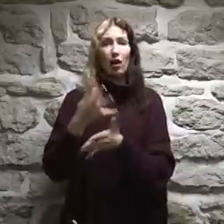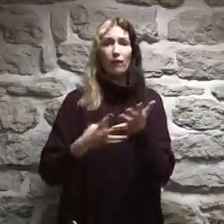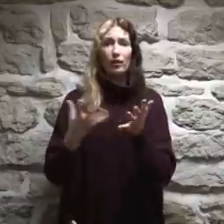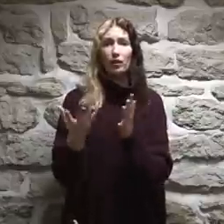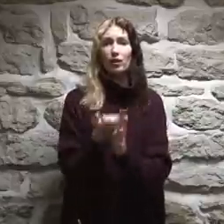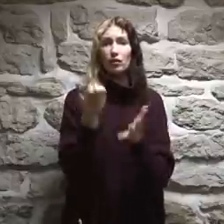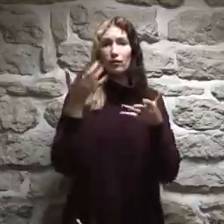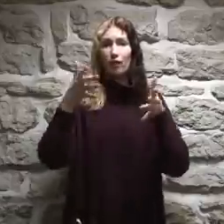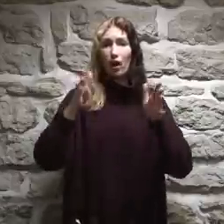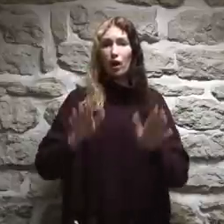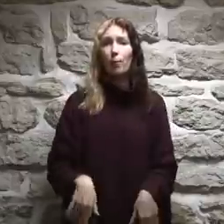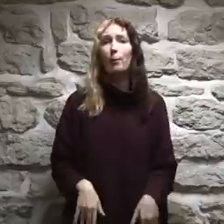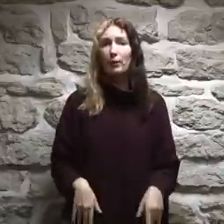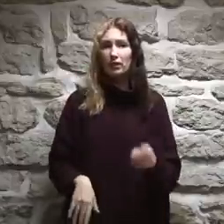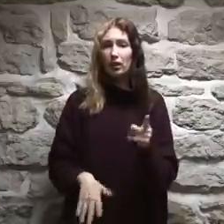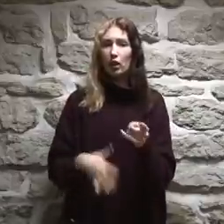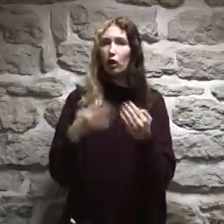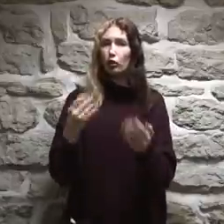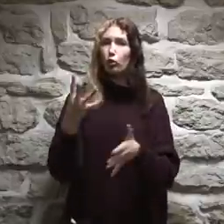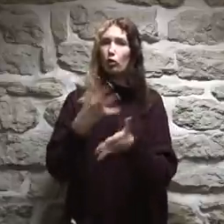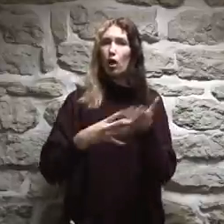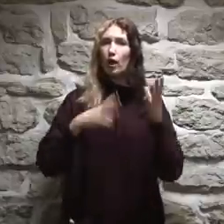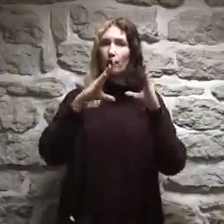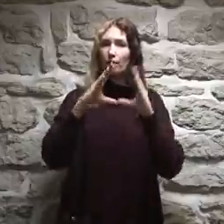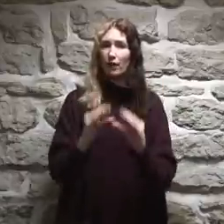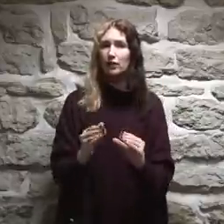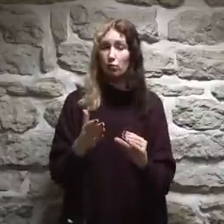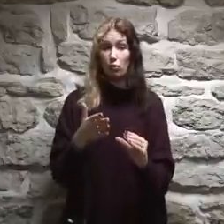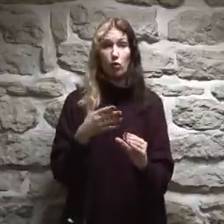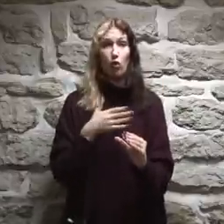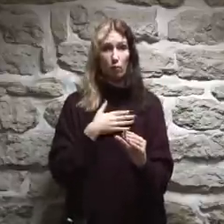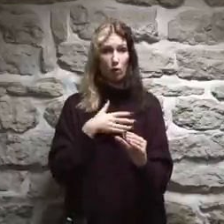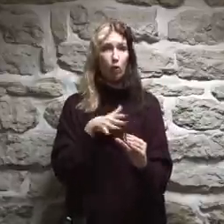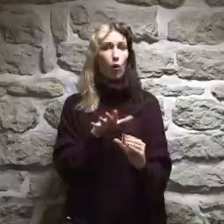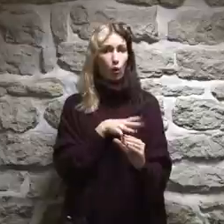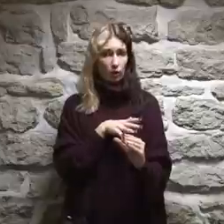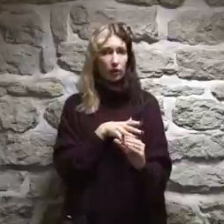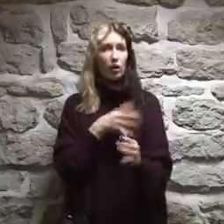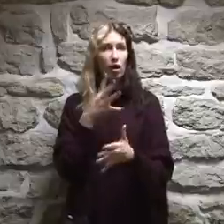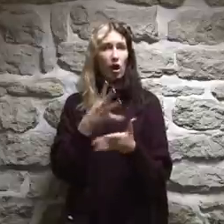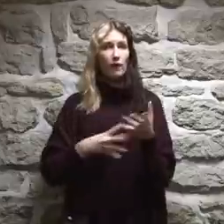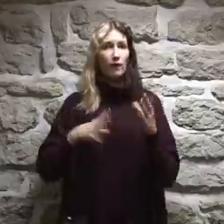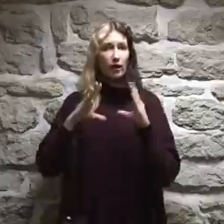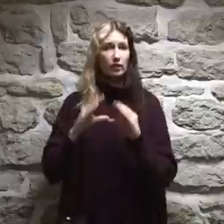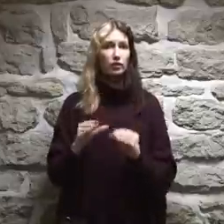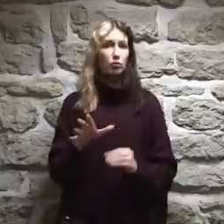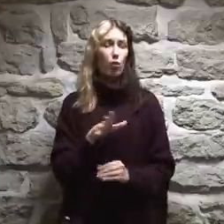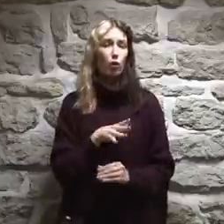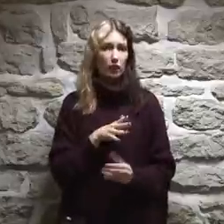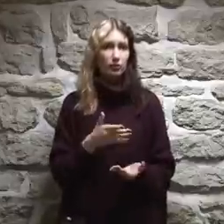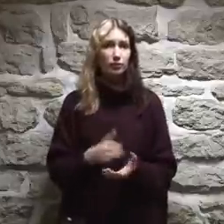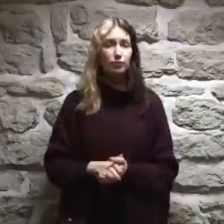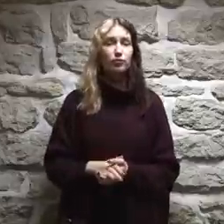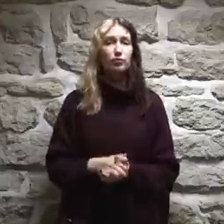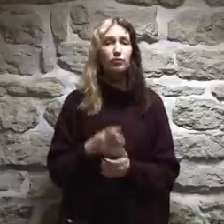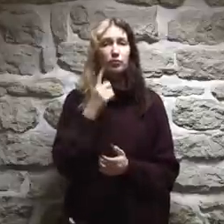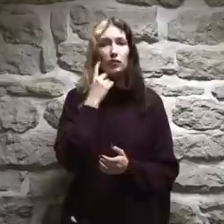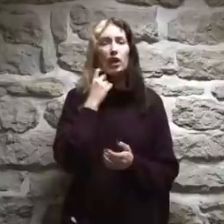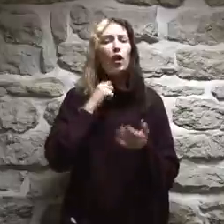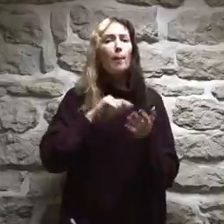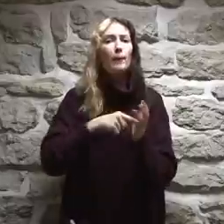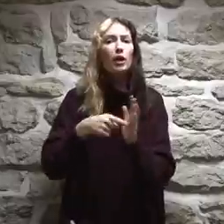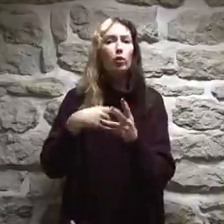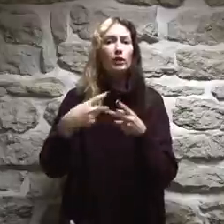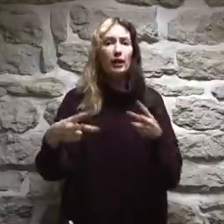need peaksid olema väiksemad. Vähemalt mul endal küll oli see arve väiksem ja seal on mitu erinevat